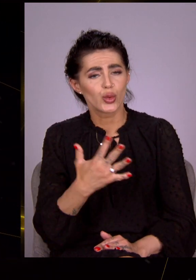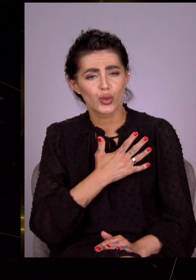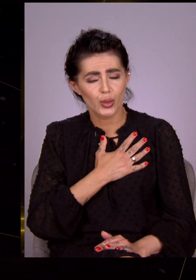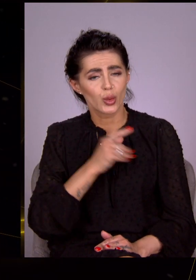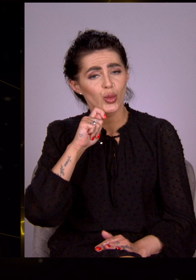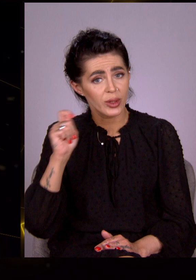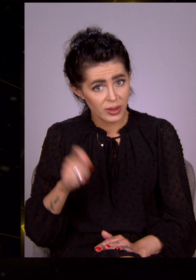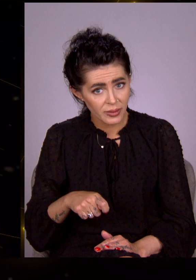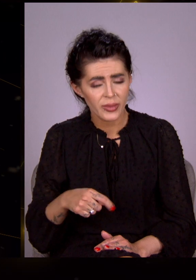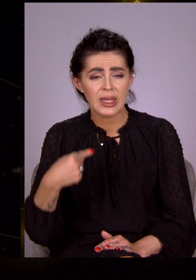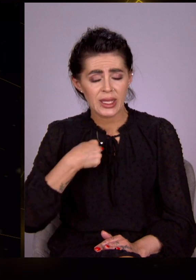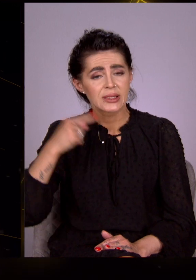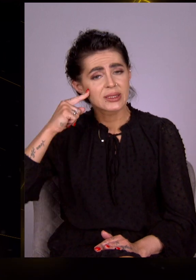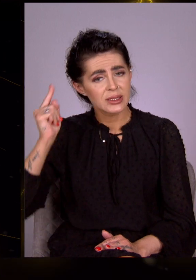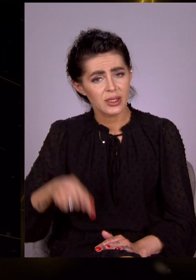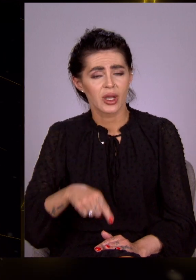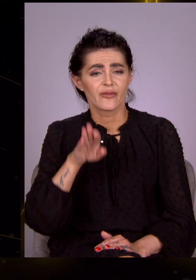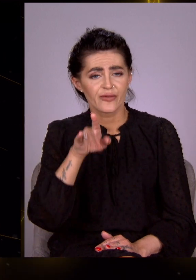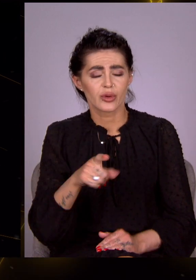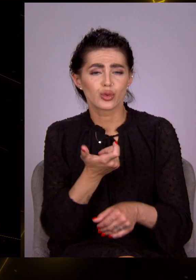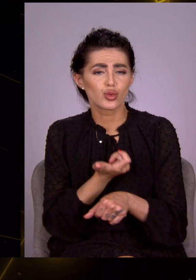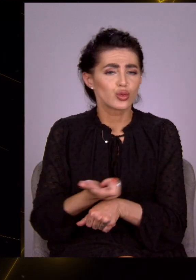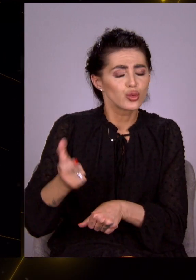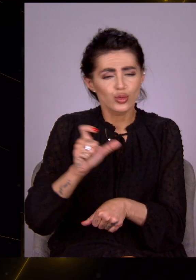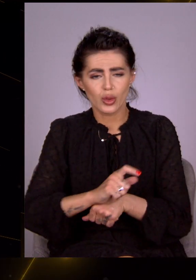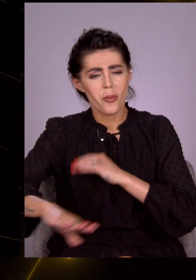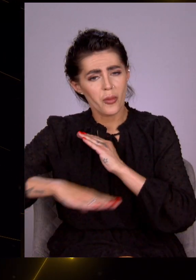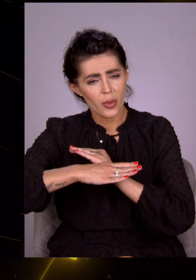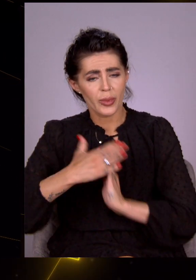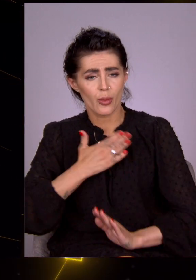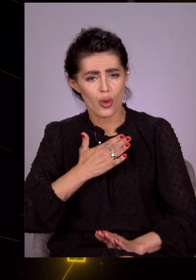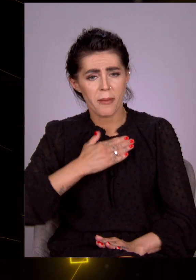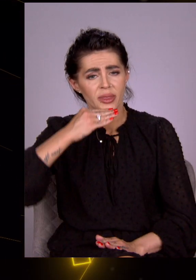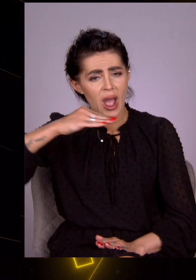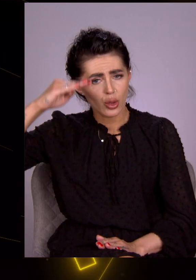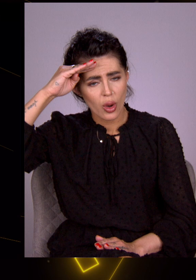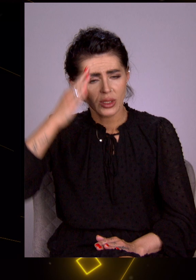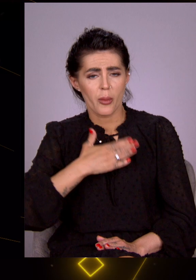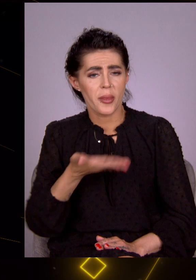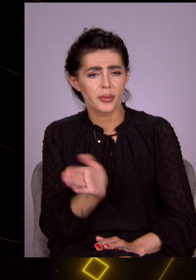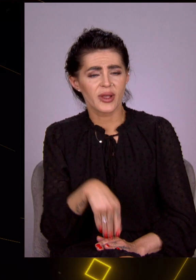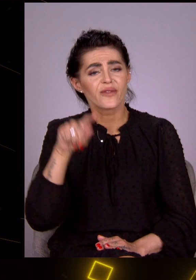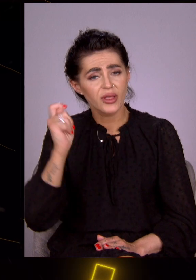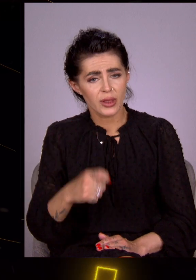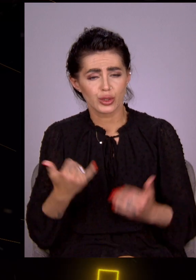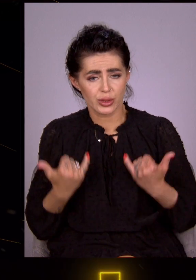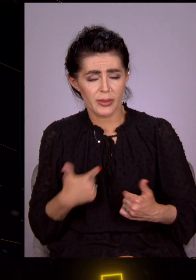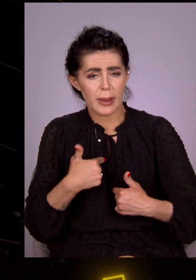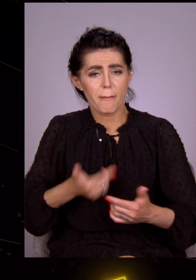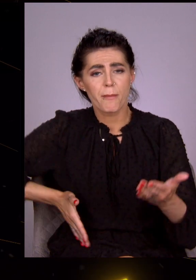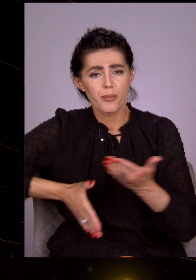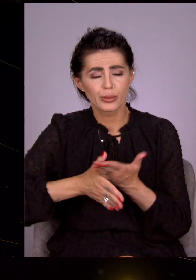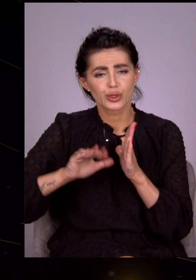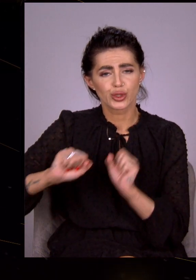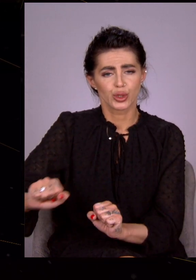знаю, що ви нам дуже допомагаєте. Мій татусь загинув на війні, тепер я допомагаю захищати